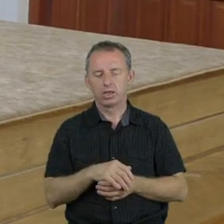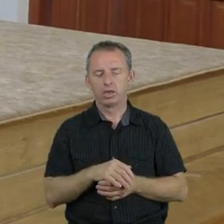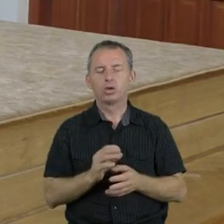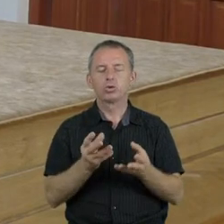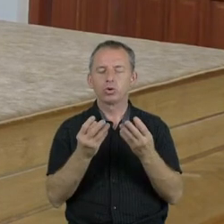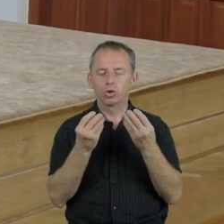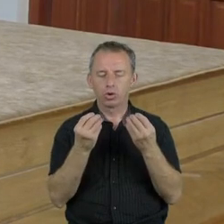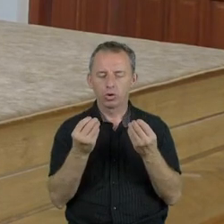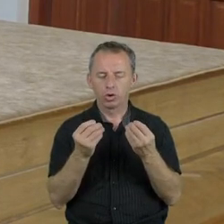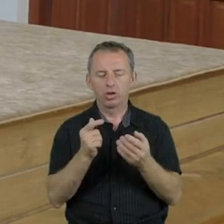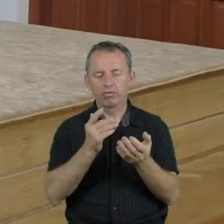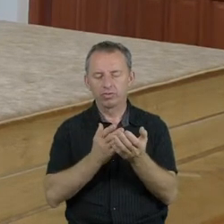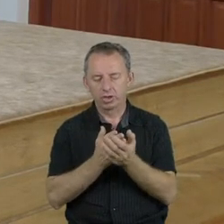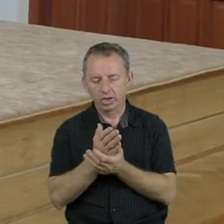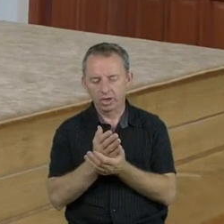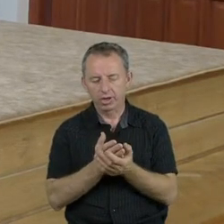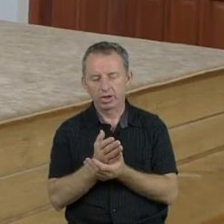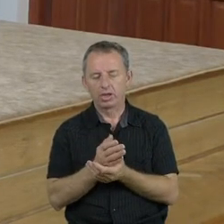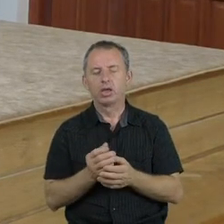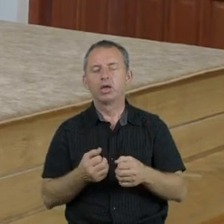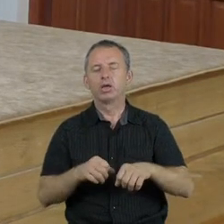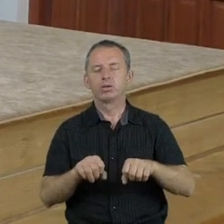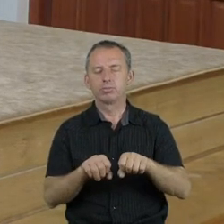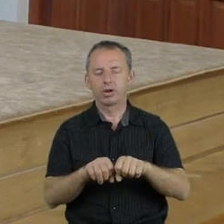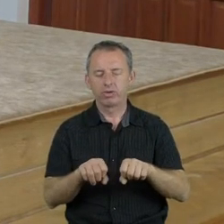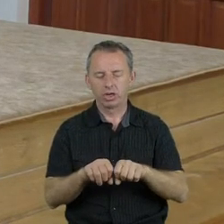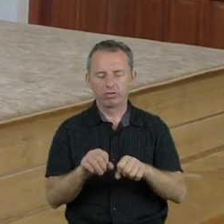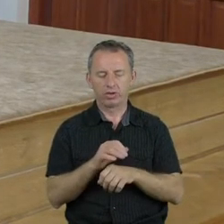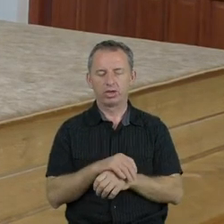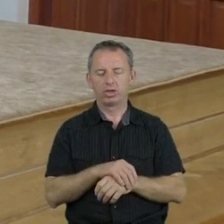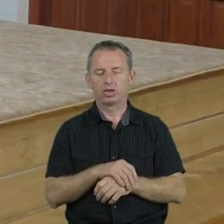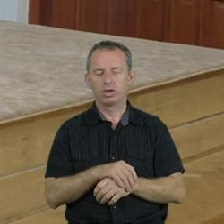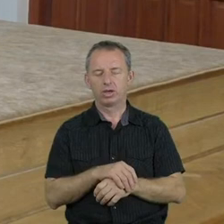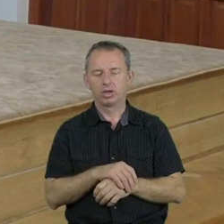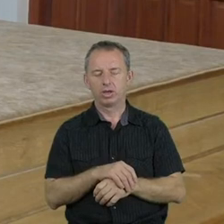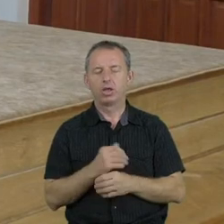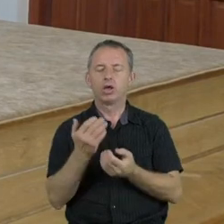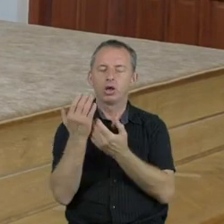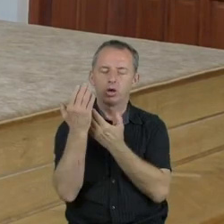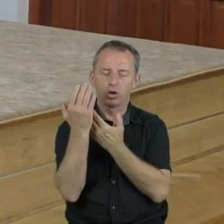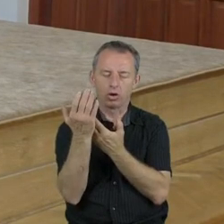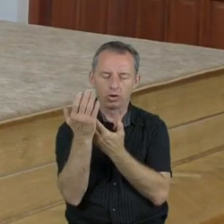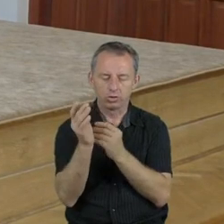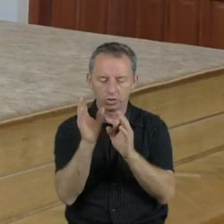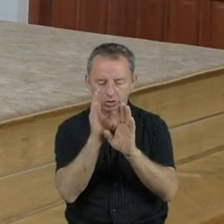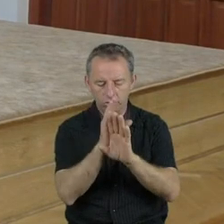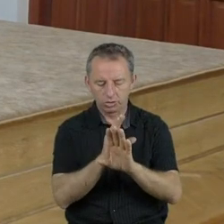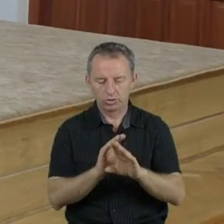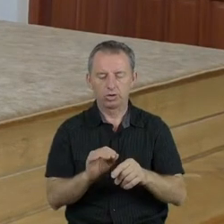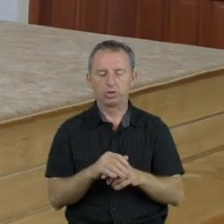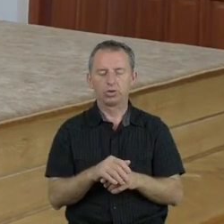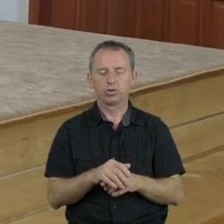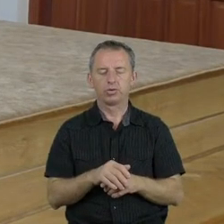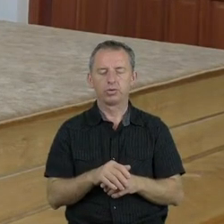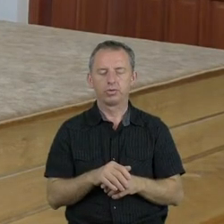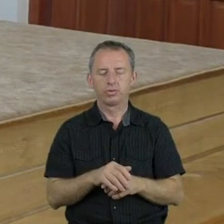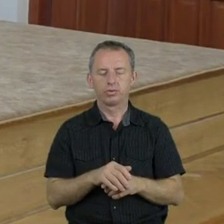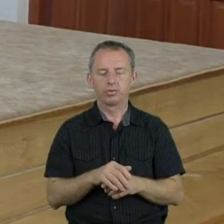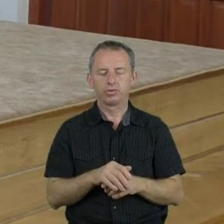cudowny, wierny, sprawiedliwy, godzien czci.